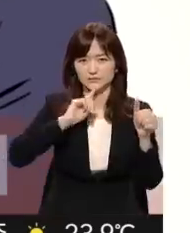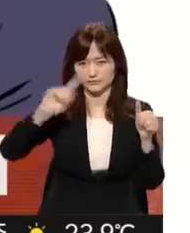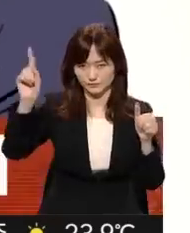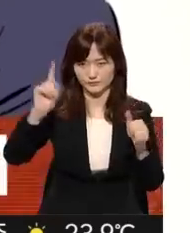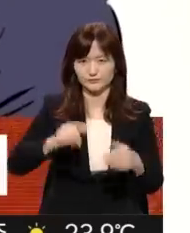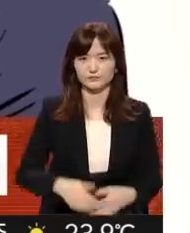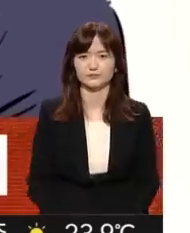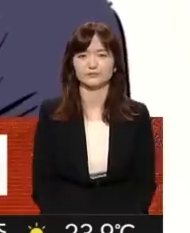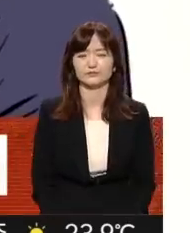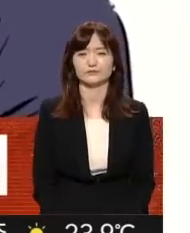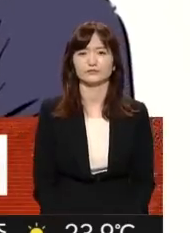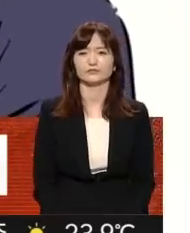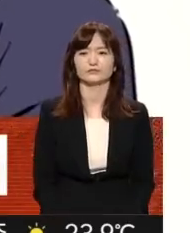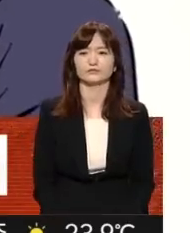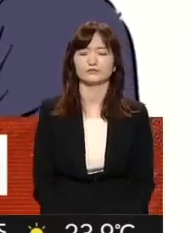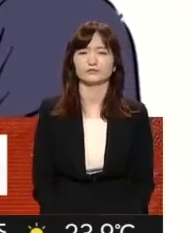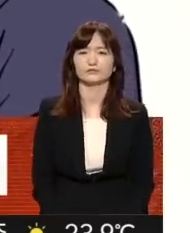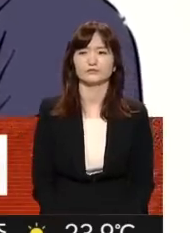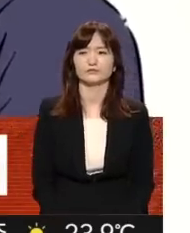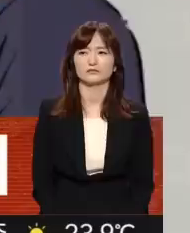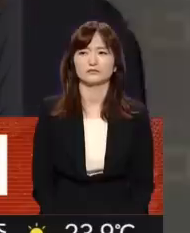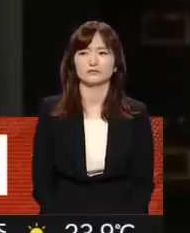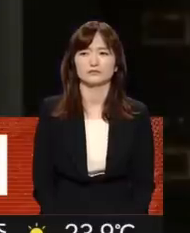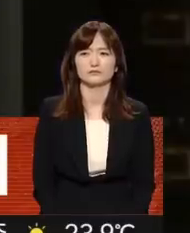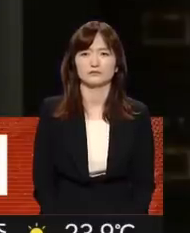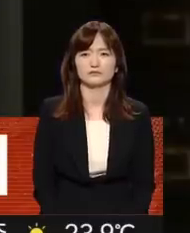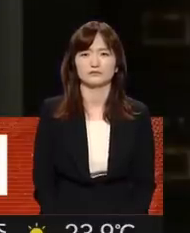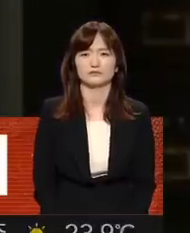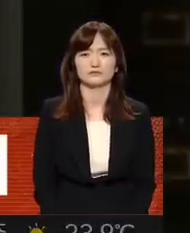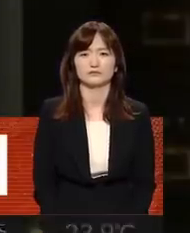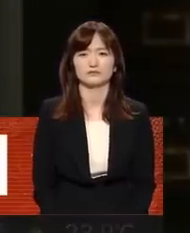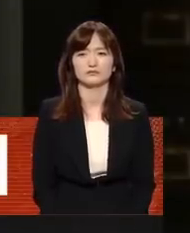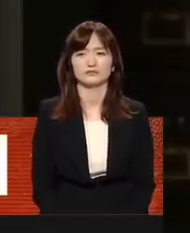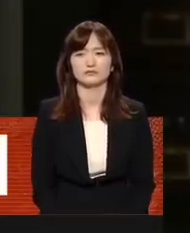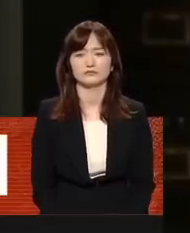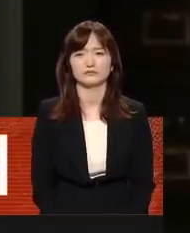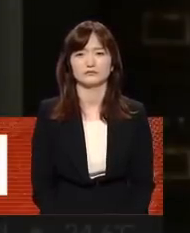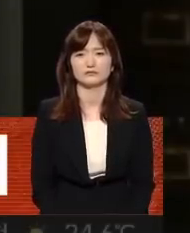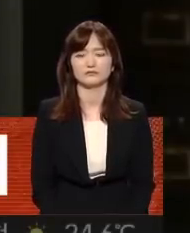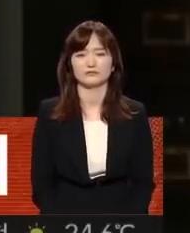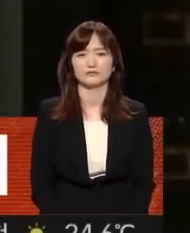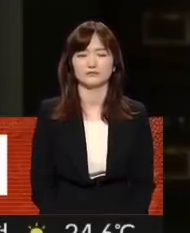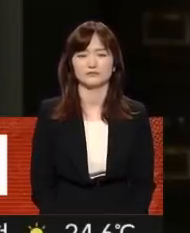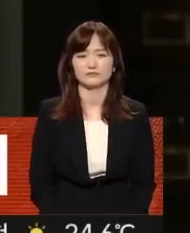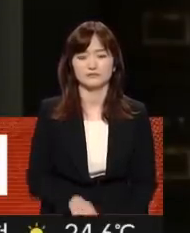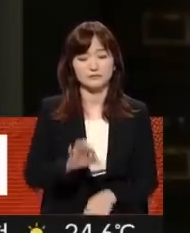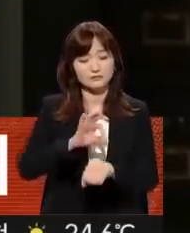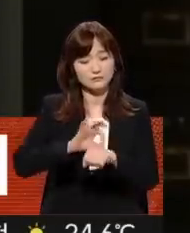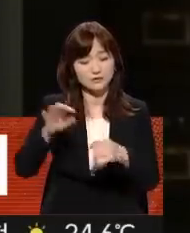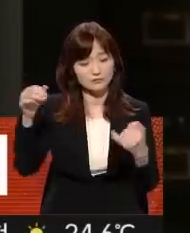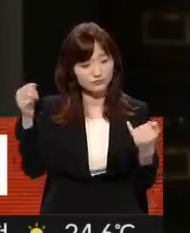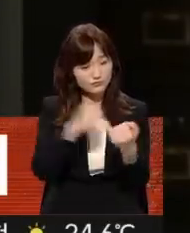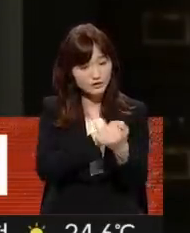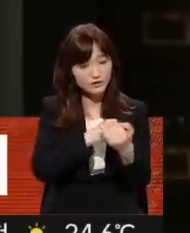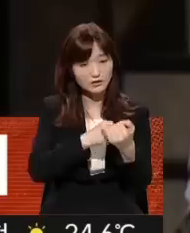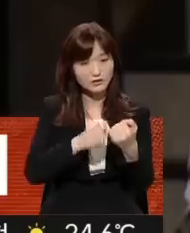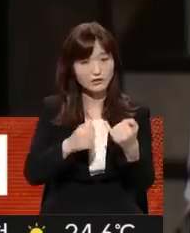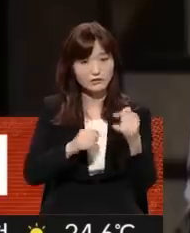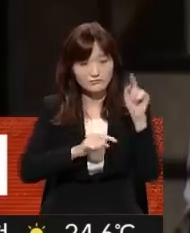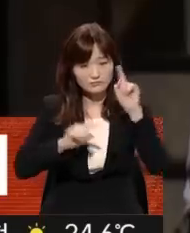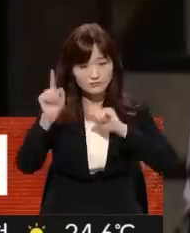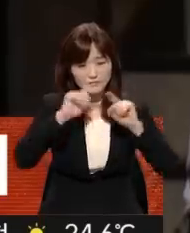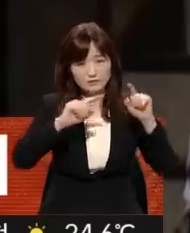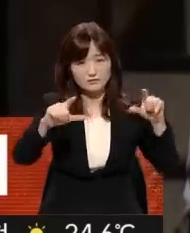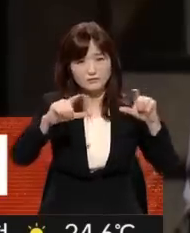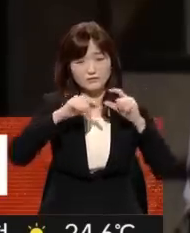거죠. 자, 어지간히 때려선 말이죠. 전치 8주 안 나오거든요. 예? 이게 아까 말씀드렸다시피